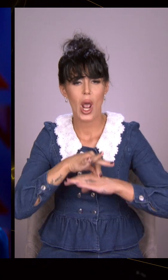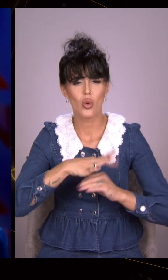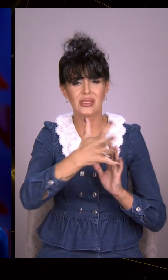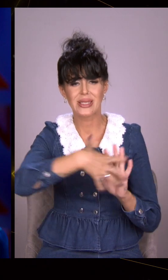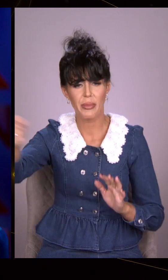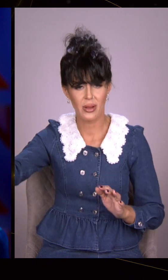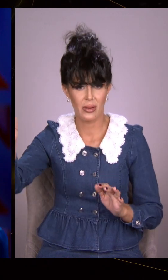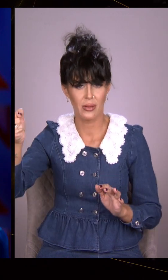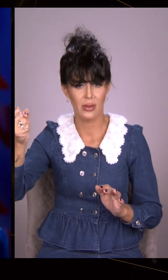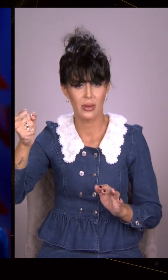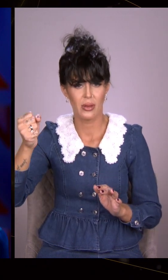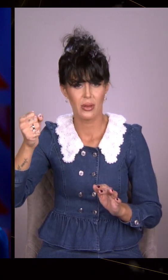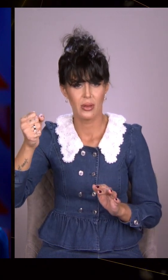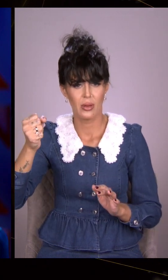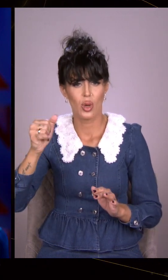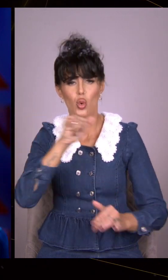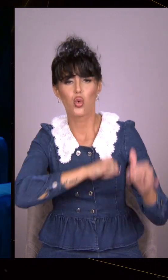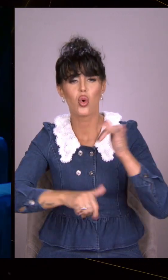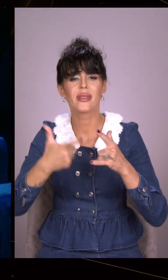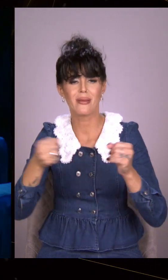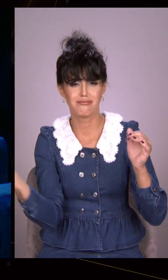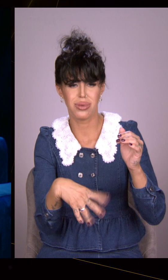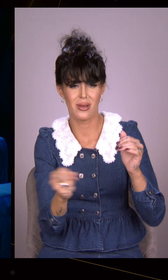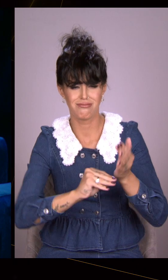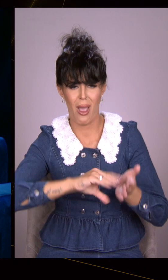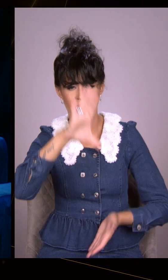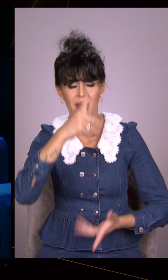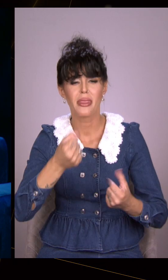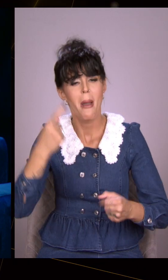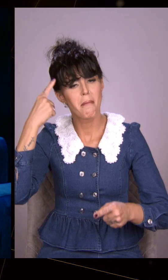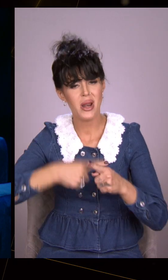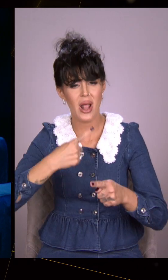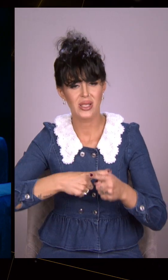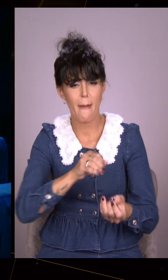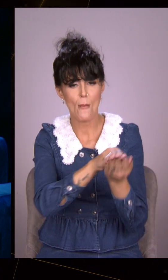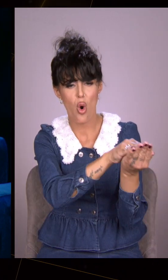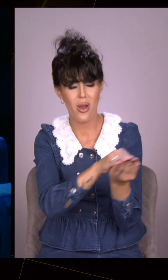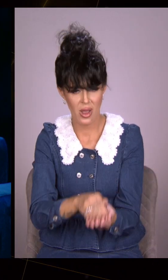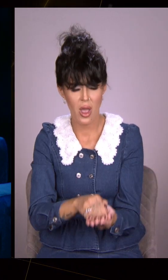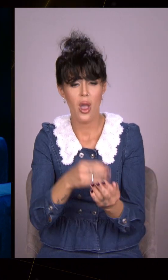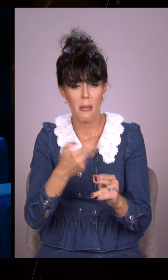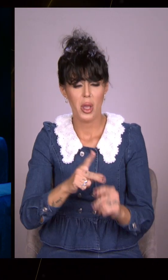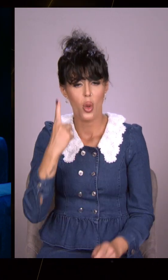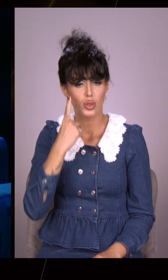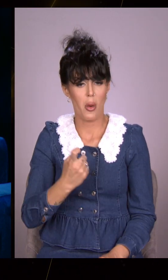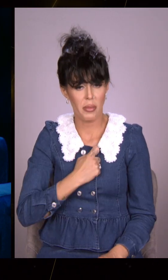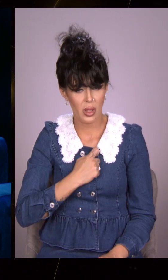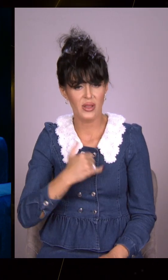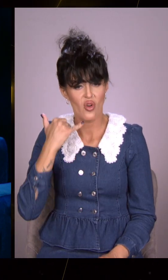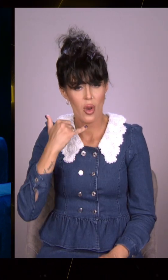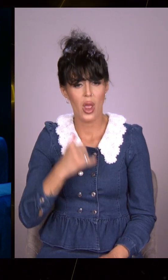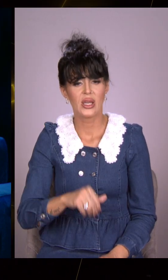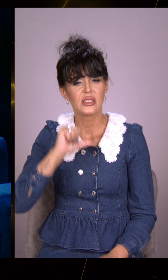десь в братську могилу. Ну, вони попередили мене, зателефонували, що завтра